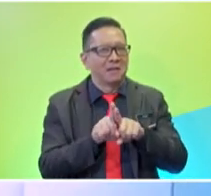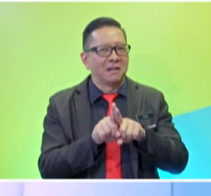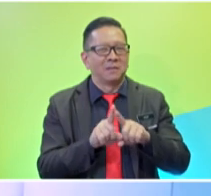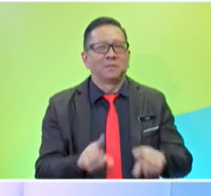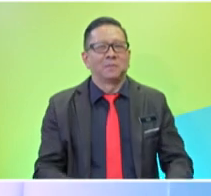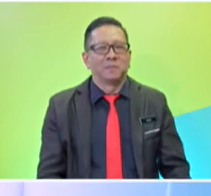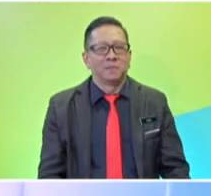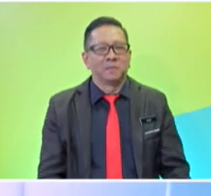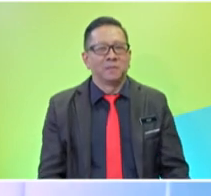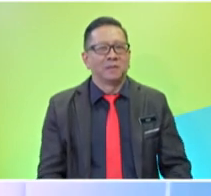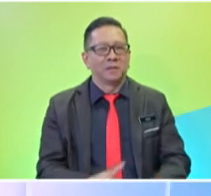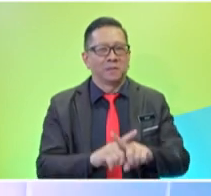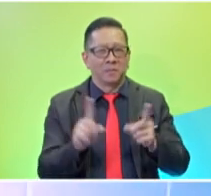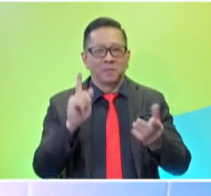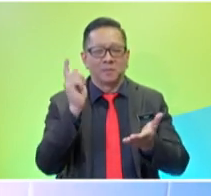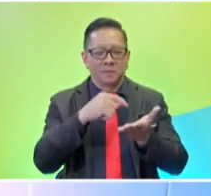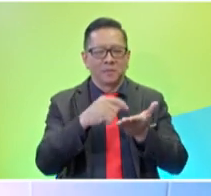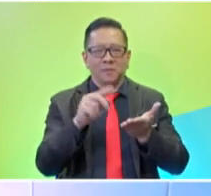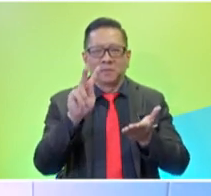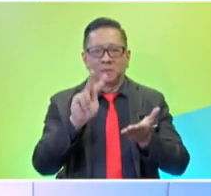tapi kita Tuliskan